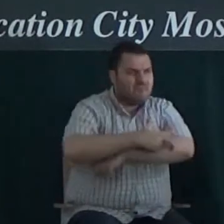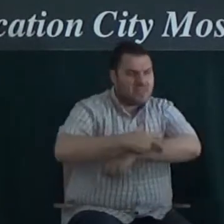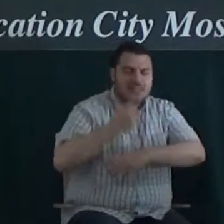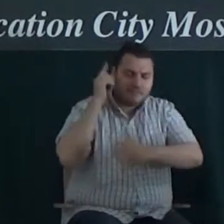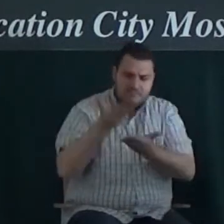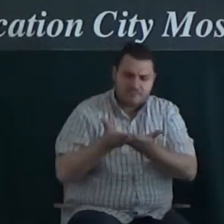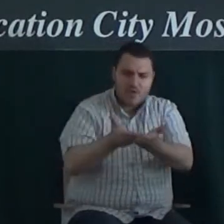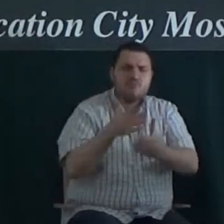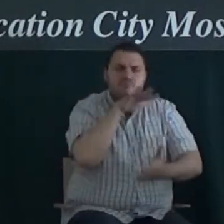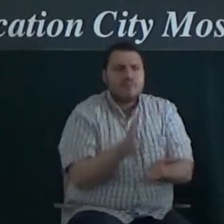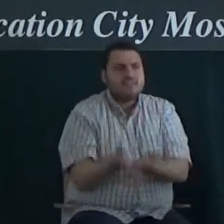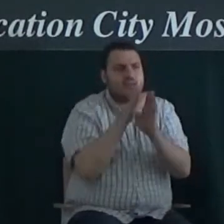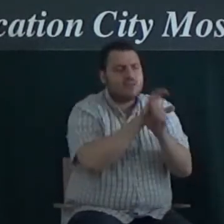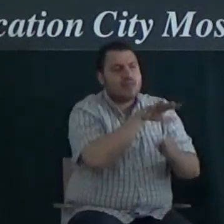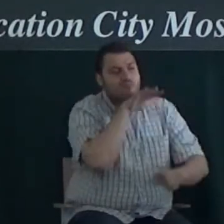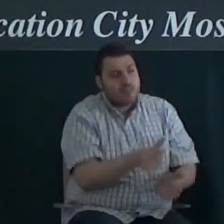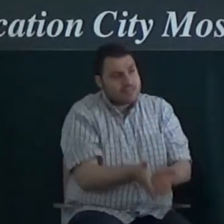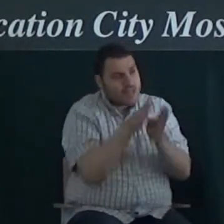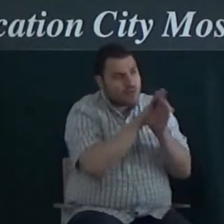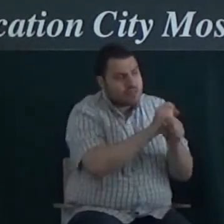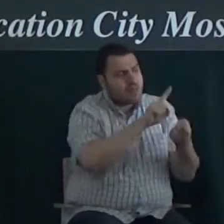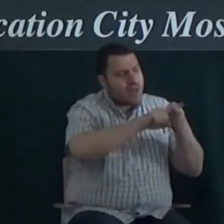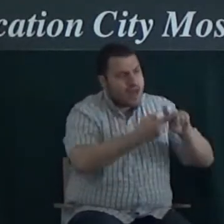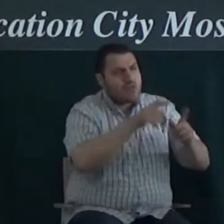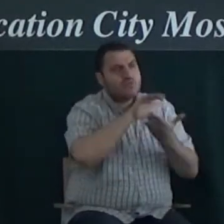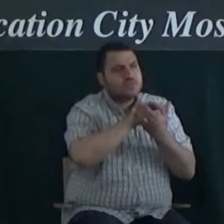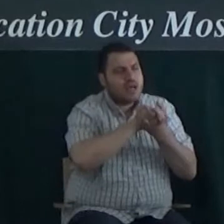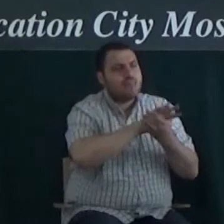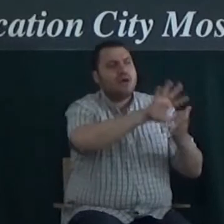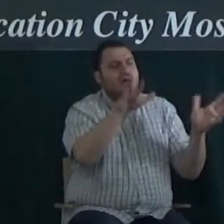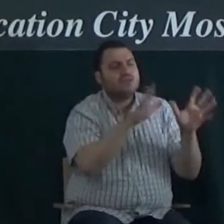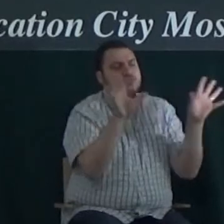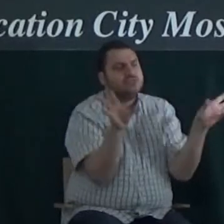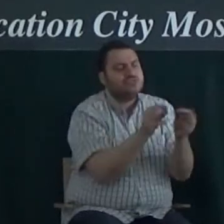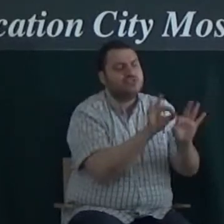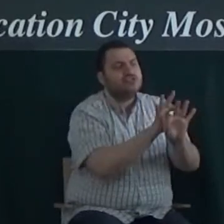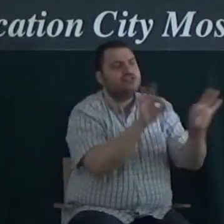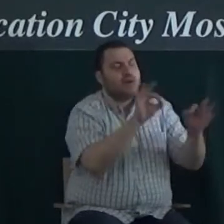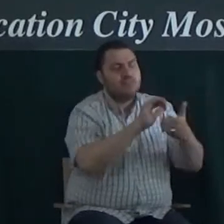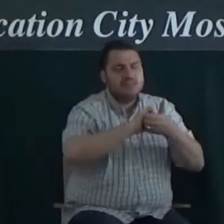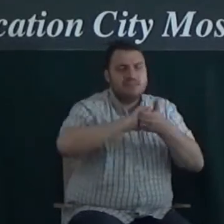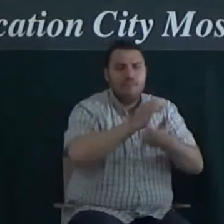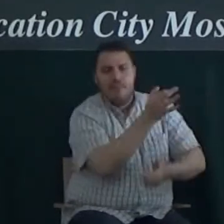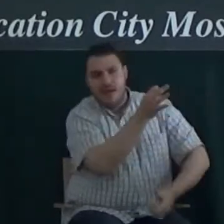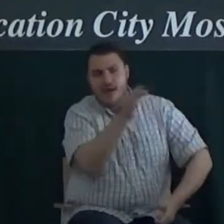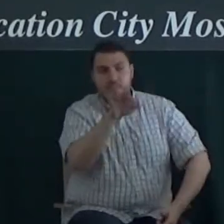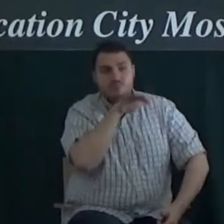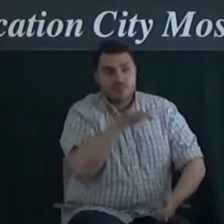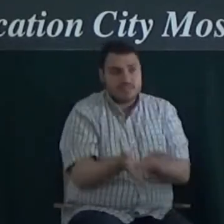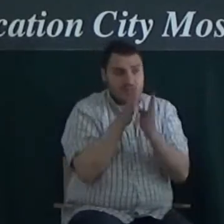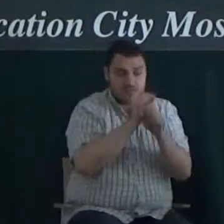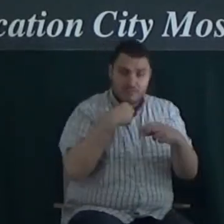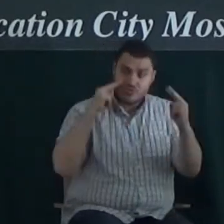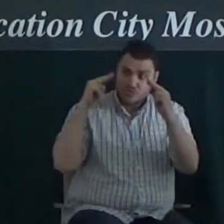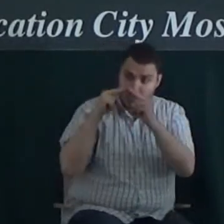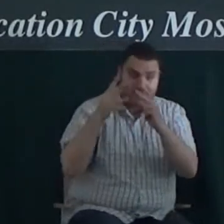ربي وسلامه عليه وعلى آله الطيبين وعلى أصحابه الغر الميامين، ما اتصلت عين